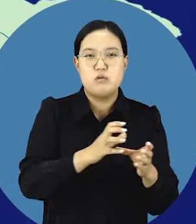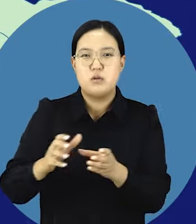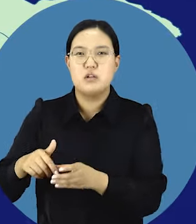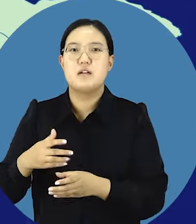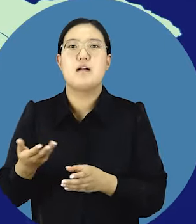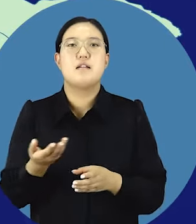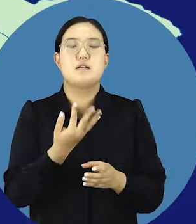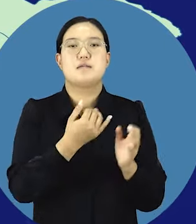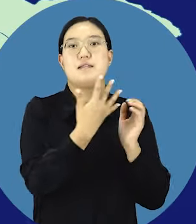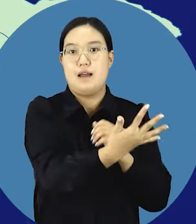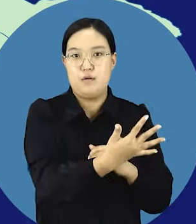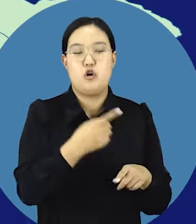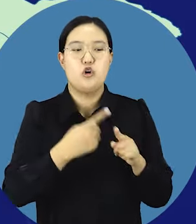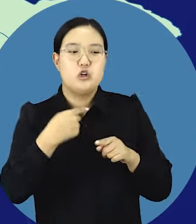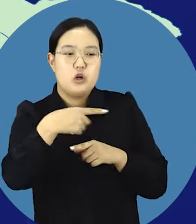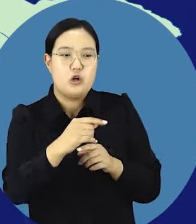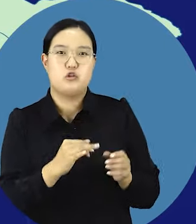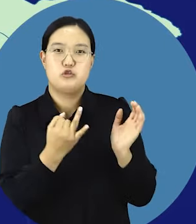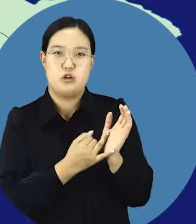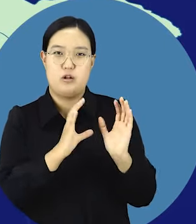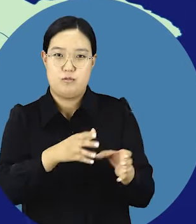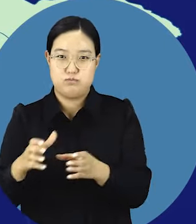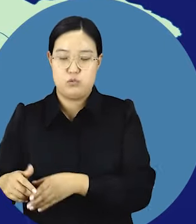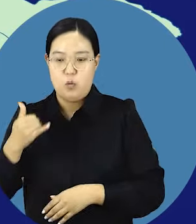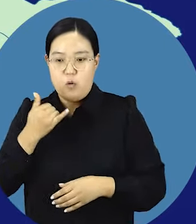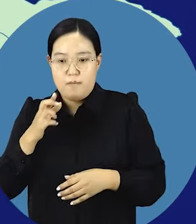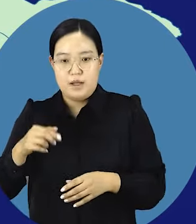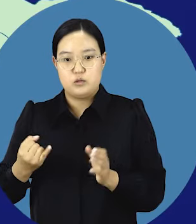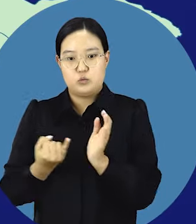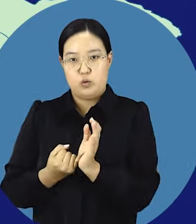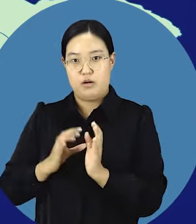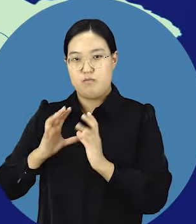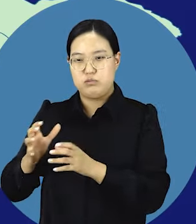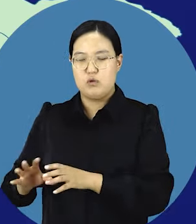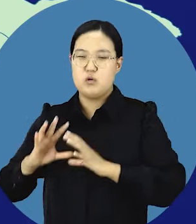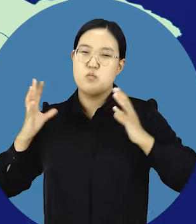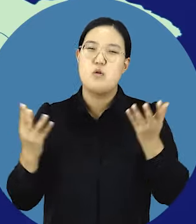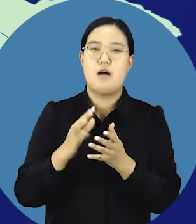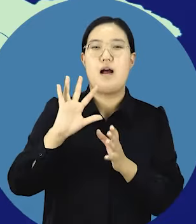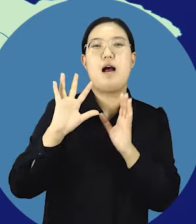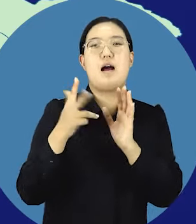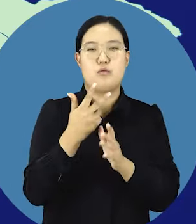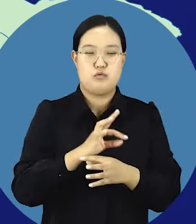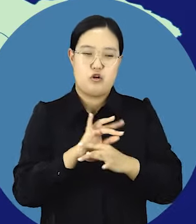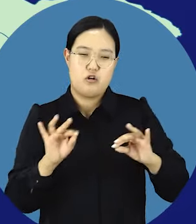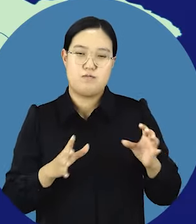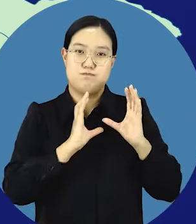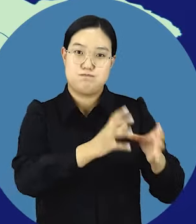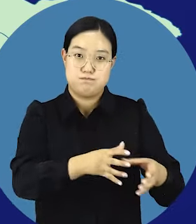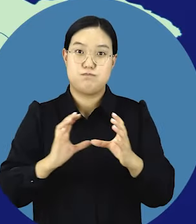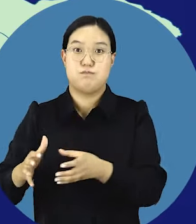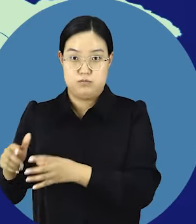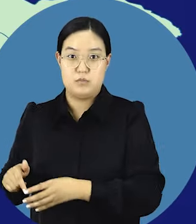бөгөөд орон нутагт 7, Улаанбаатарт 6, нийт 13 тойрог байхаар тусгасан байна. Өөрөөр